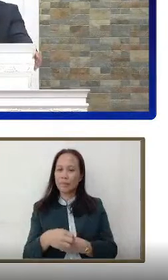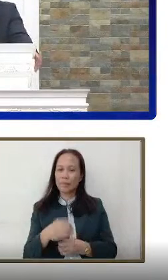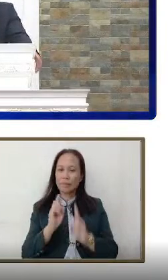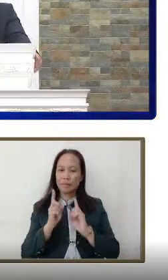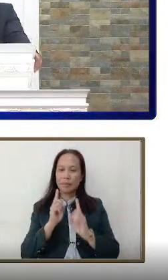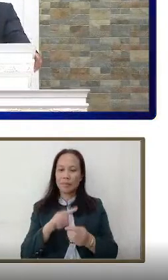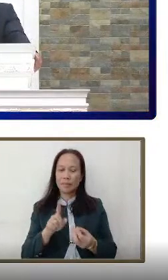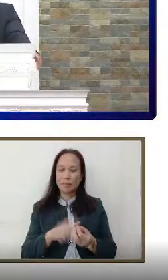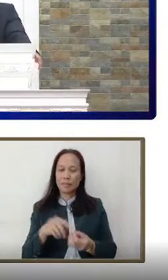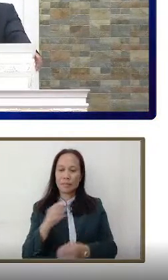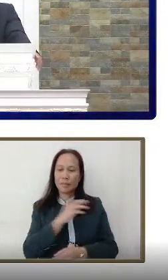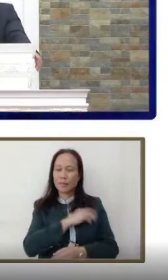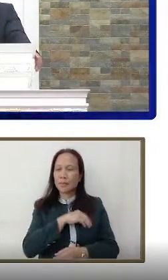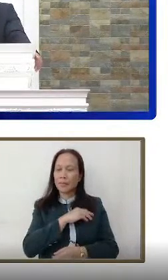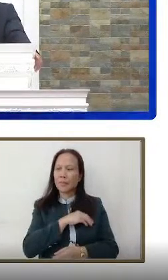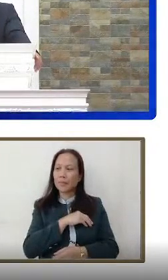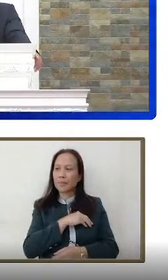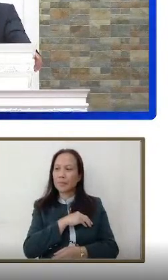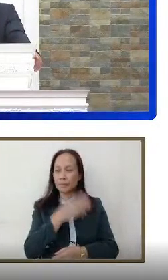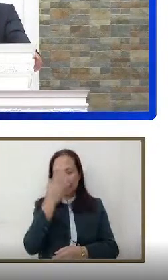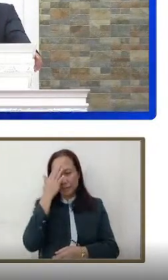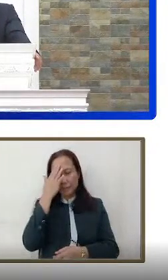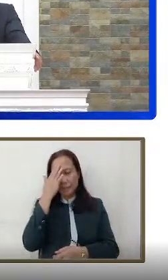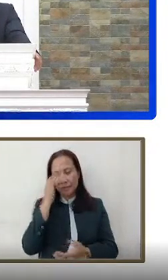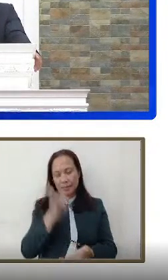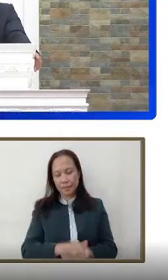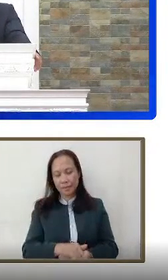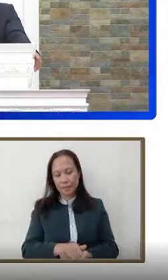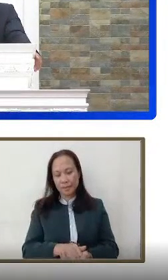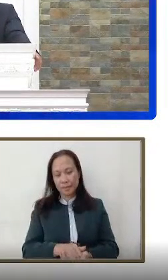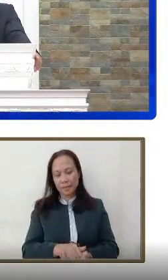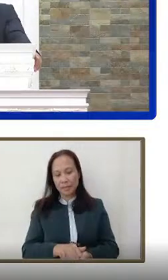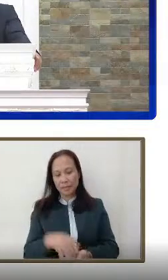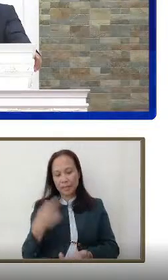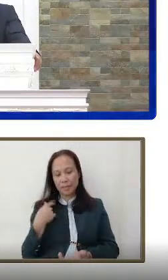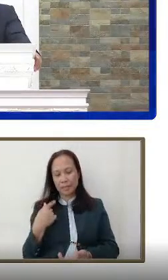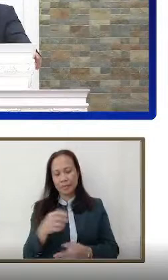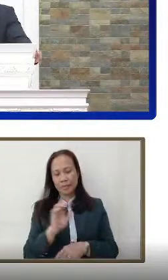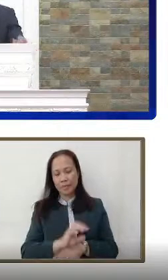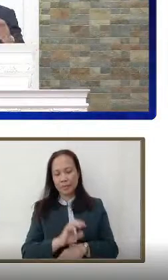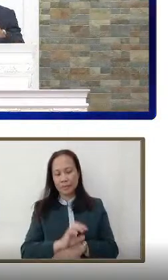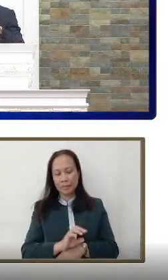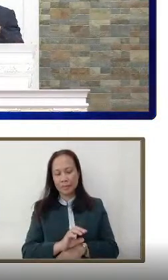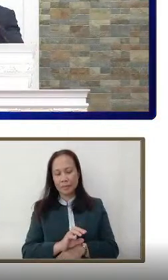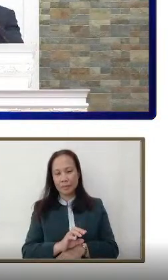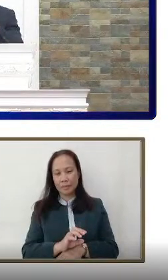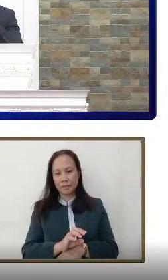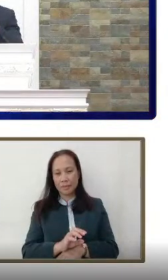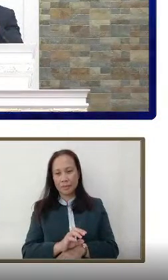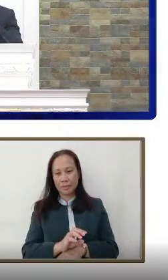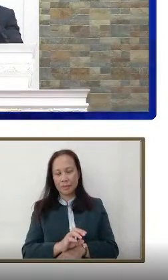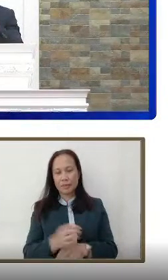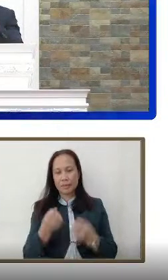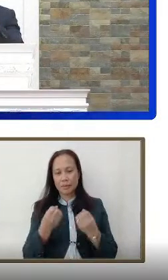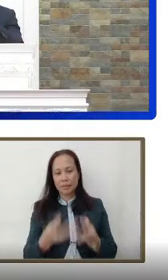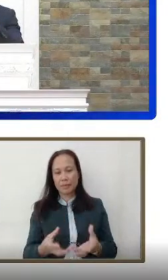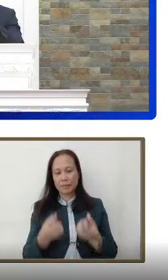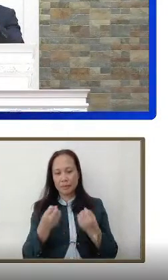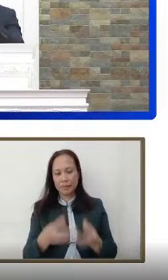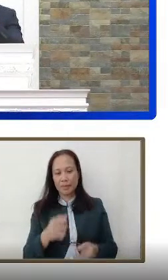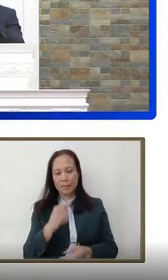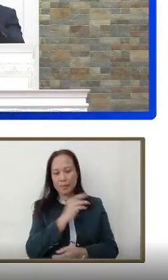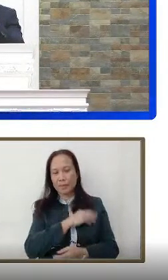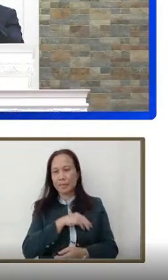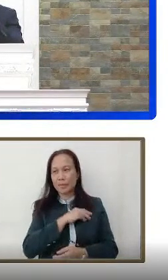Kasi alam nyo, may mga simbahan na padamihan ng mission,